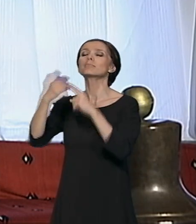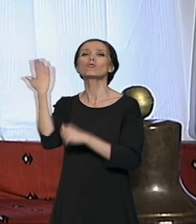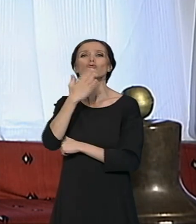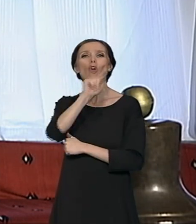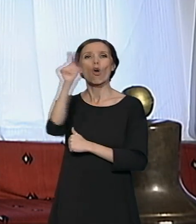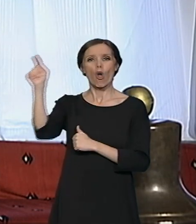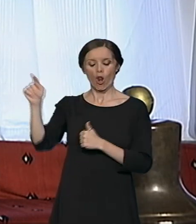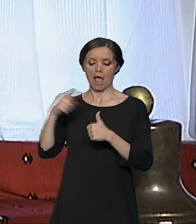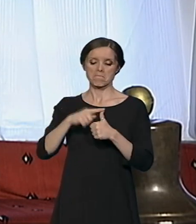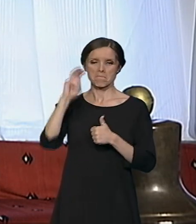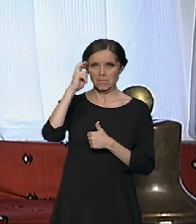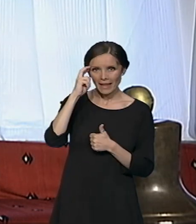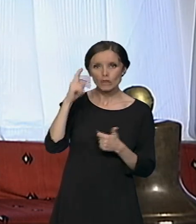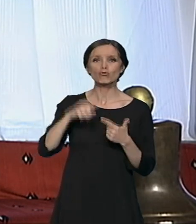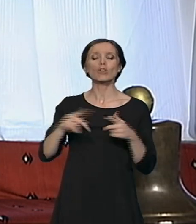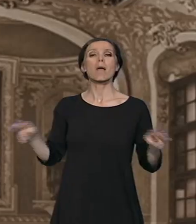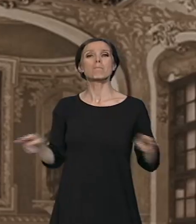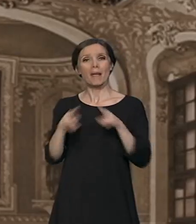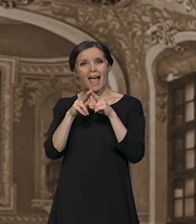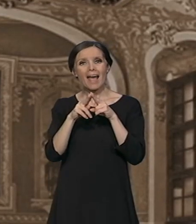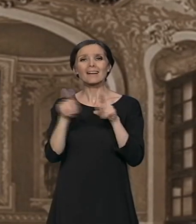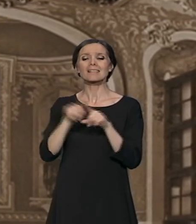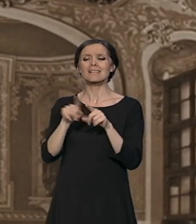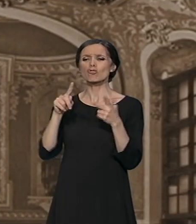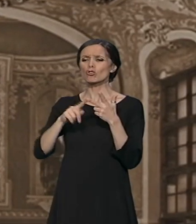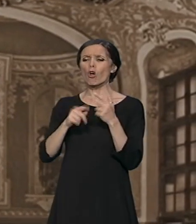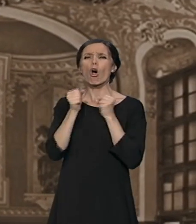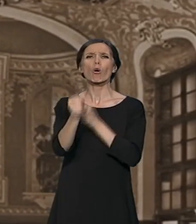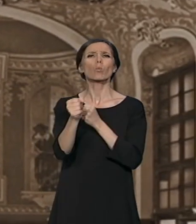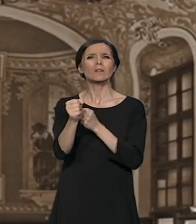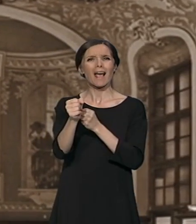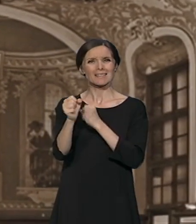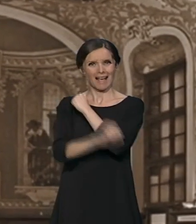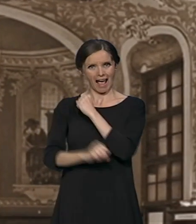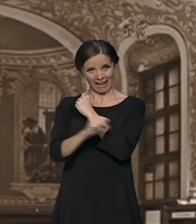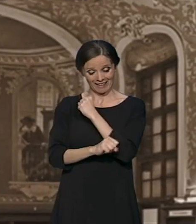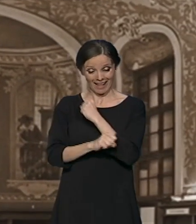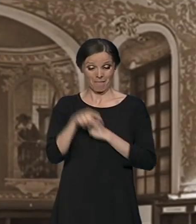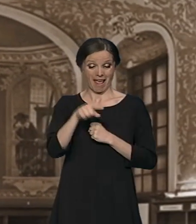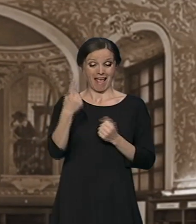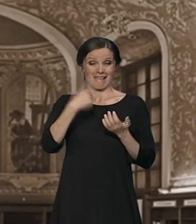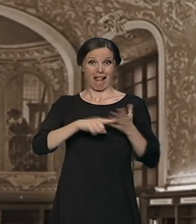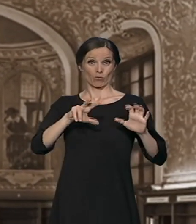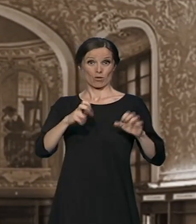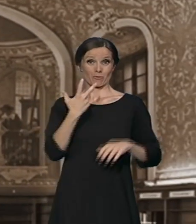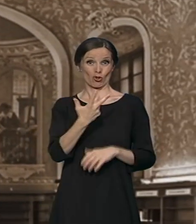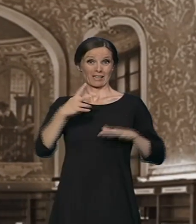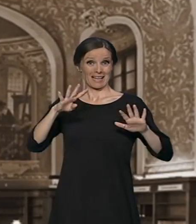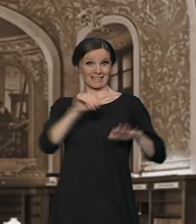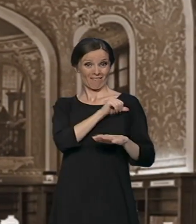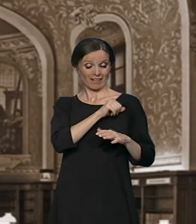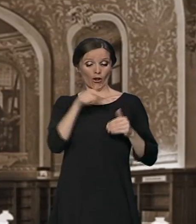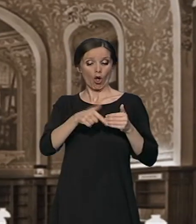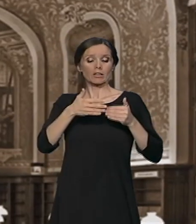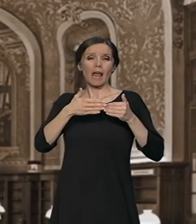Pariz ili na Rudarsku akademiju, a od tada skoro svake godine, odnosno prvi godina nije svake